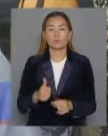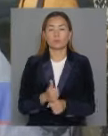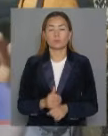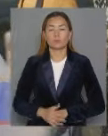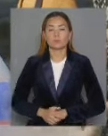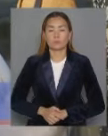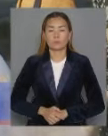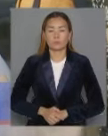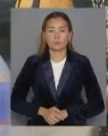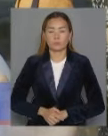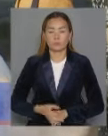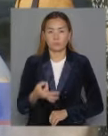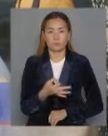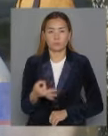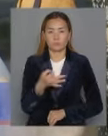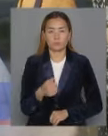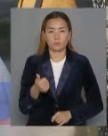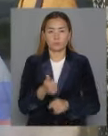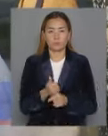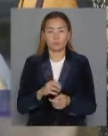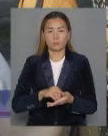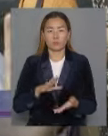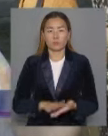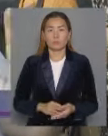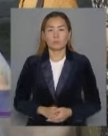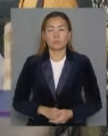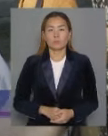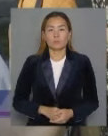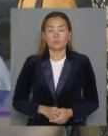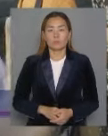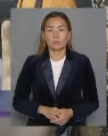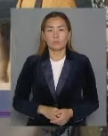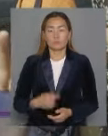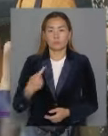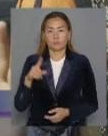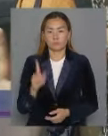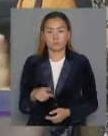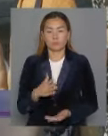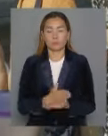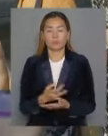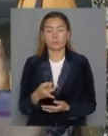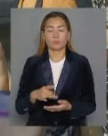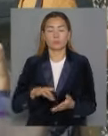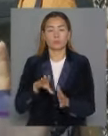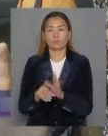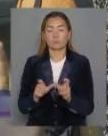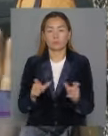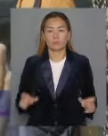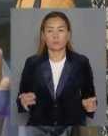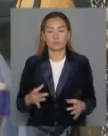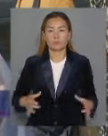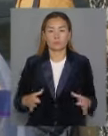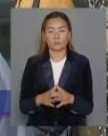қашты. Облыстық білім беру басқармасымен бекітілген мекенжайлар бар сол аумаққа кіретін. Ол аумақты